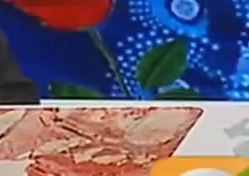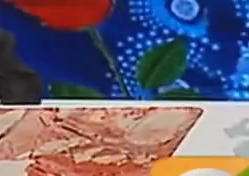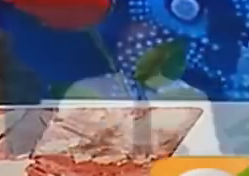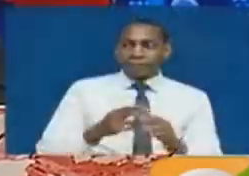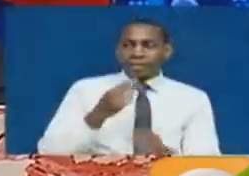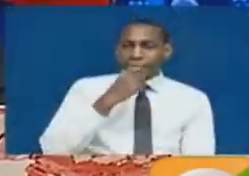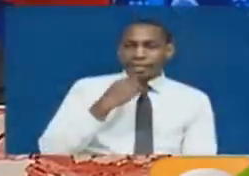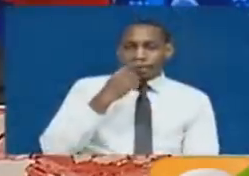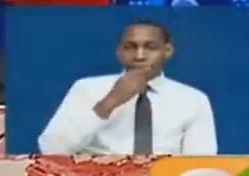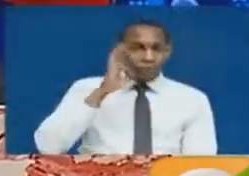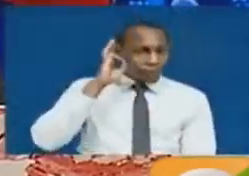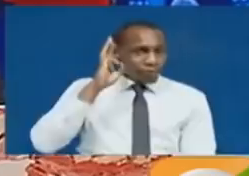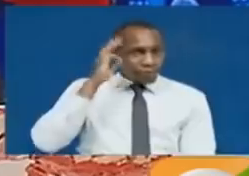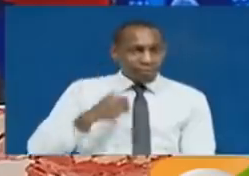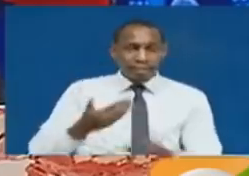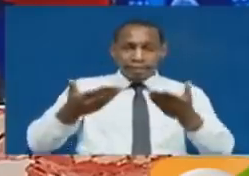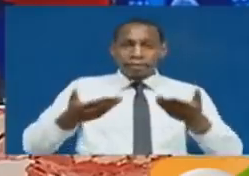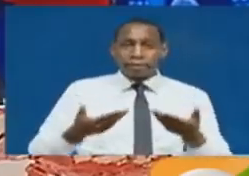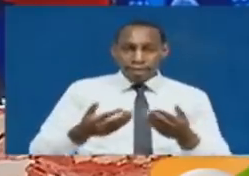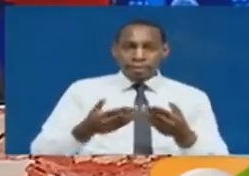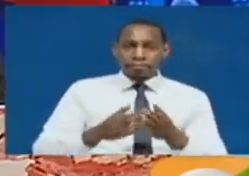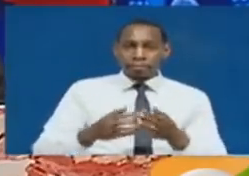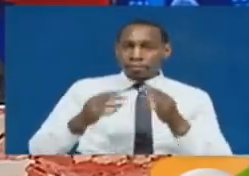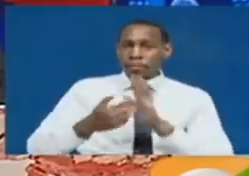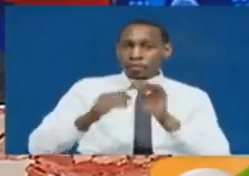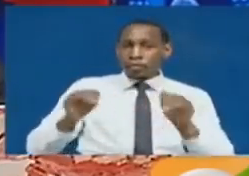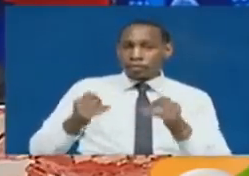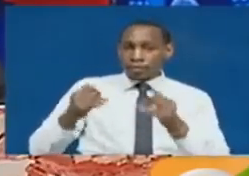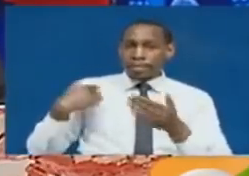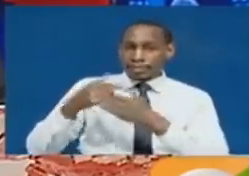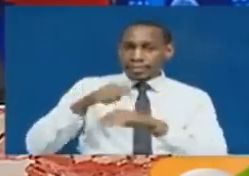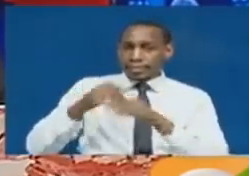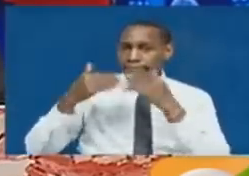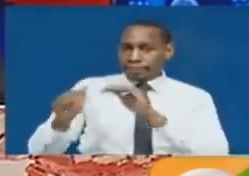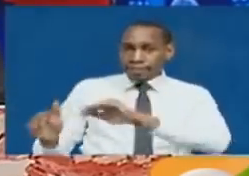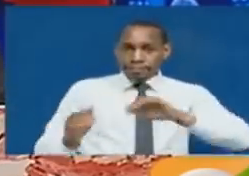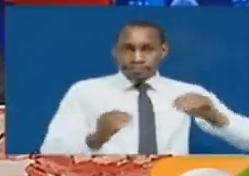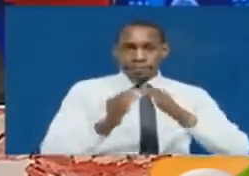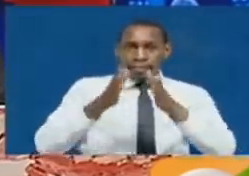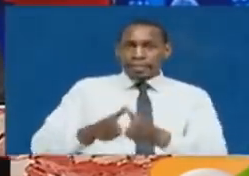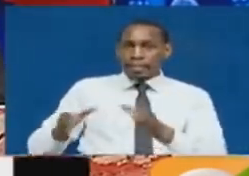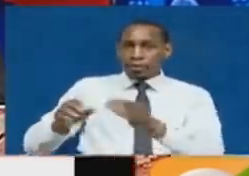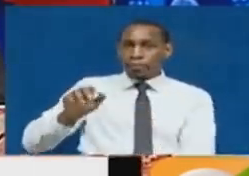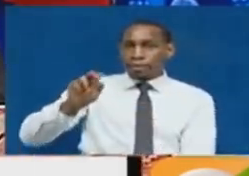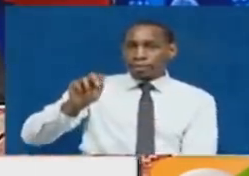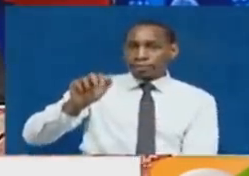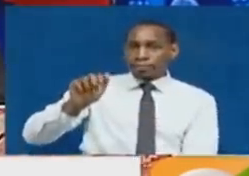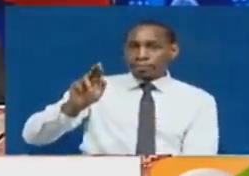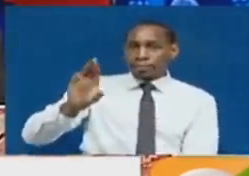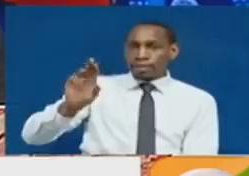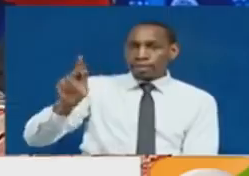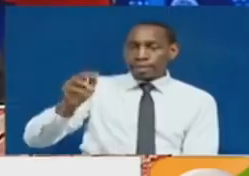Mwenzangu wa lugha ishara ni Wilson Mushora. Karibu, andamana nasi hadi tamati. Kiongozi wa chama cha Narc-Kenya Martha